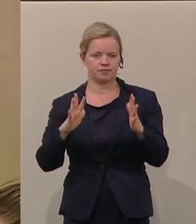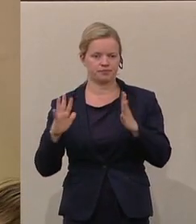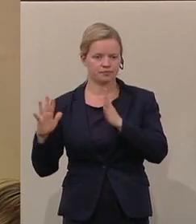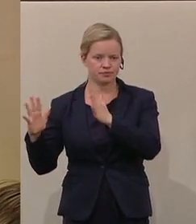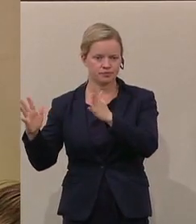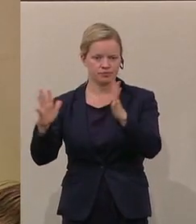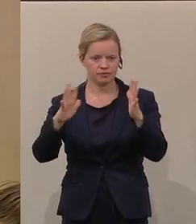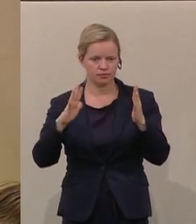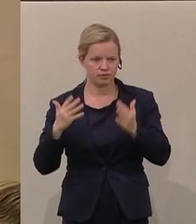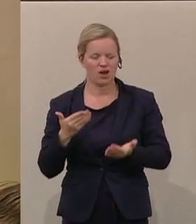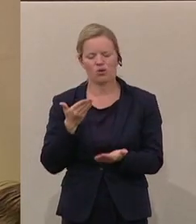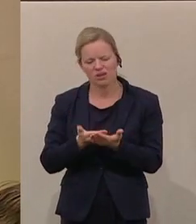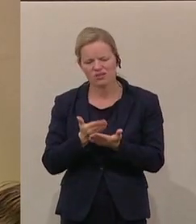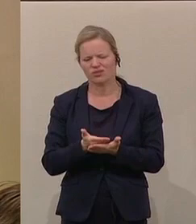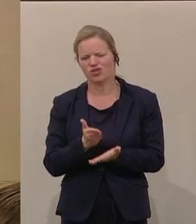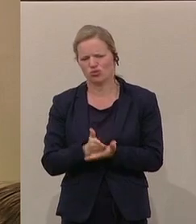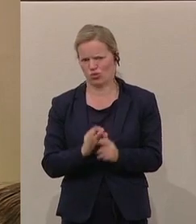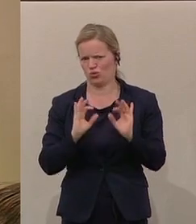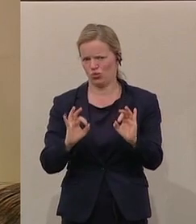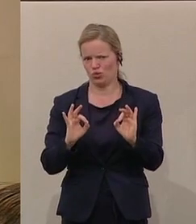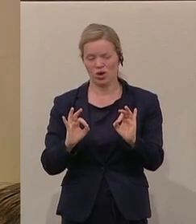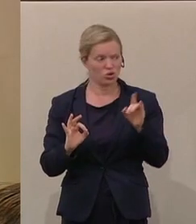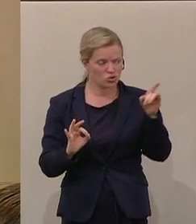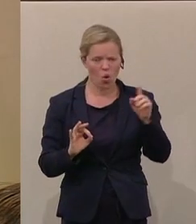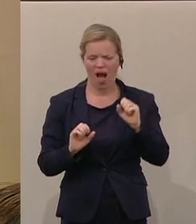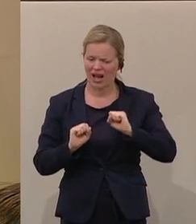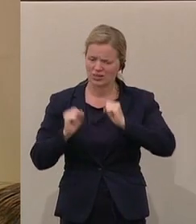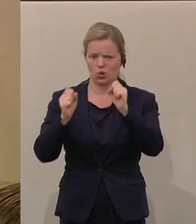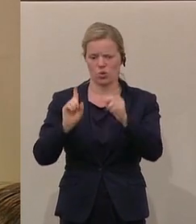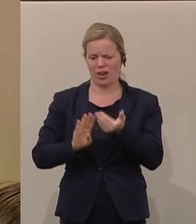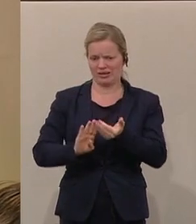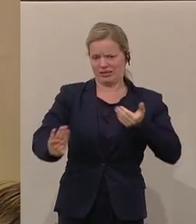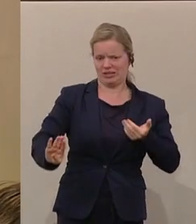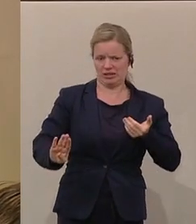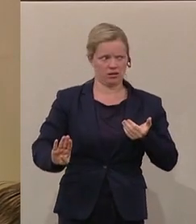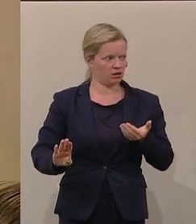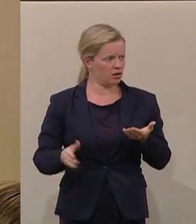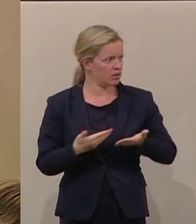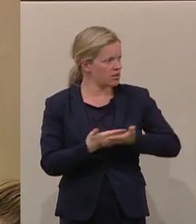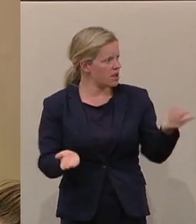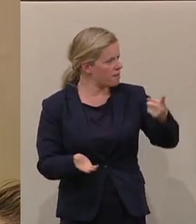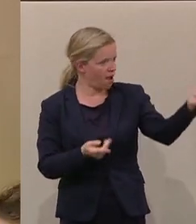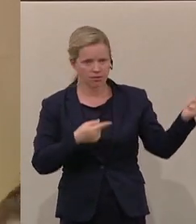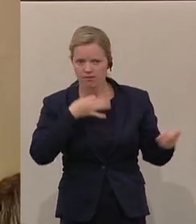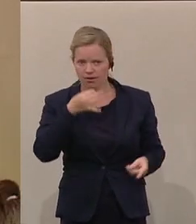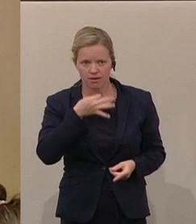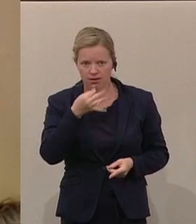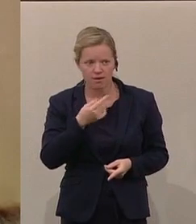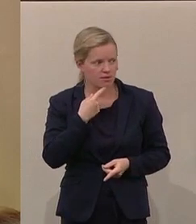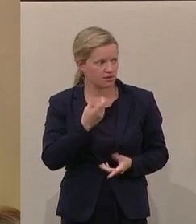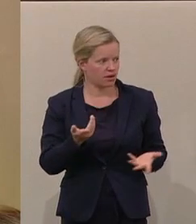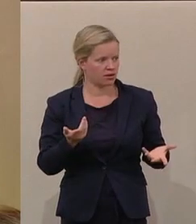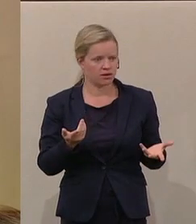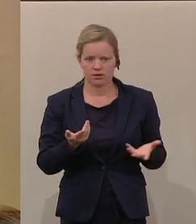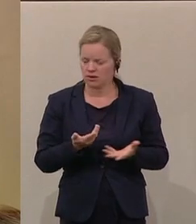Und da wäre es schon gut, dass man sich auch distanziert von solchen Aktionen. Und das habe ich heute hier von niemandem gehört, sondern es ist immer